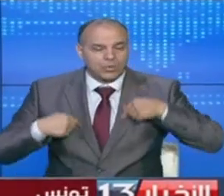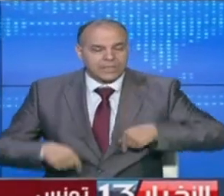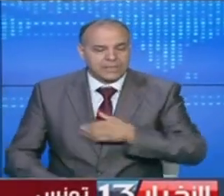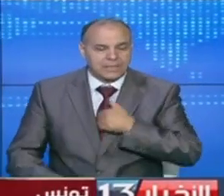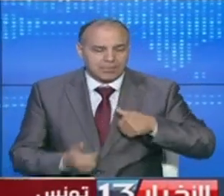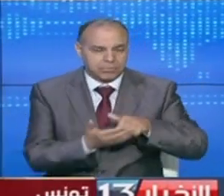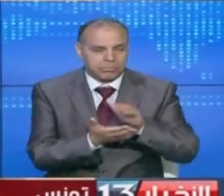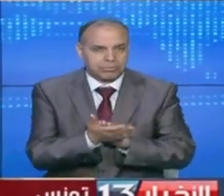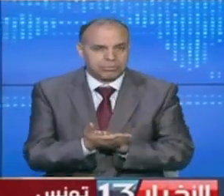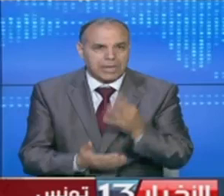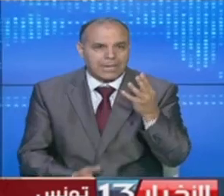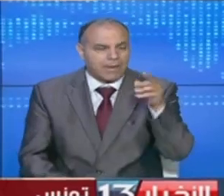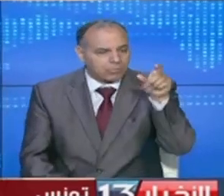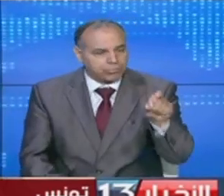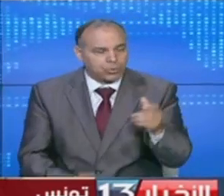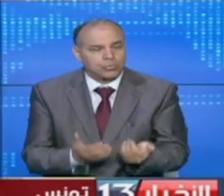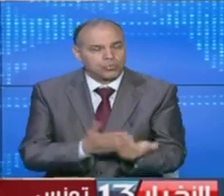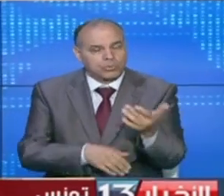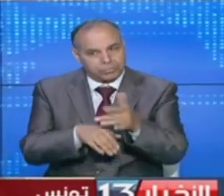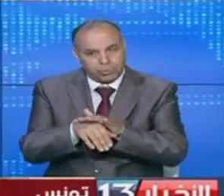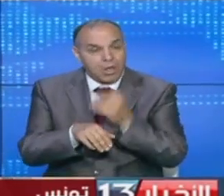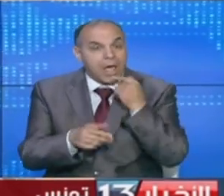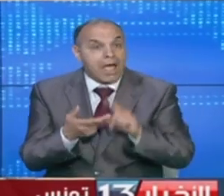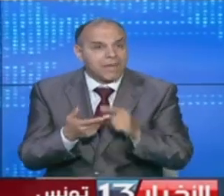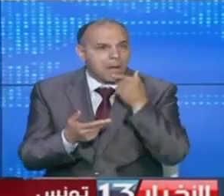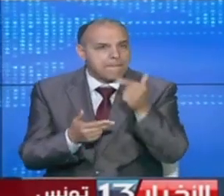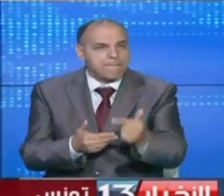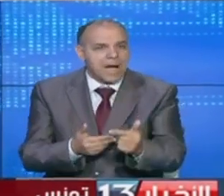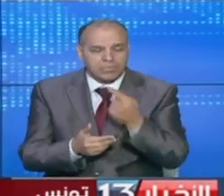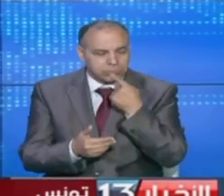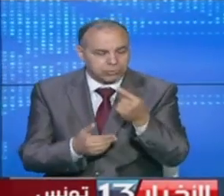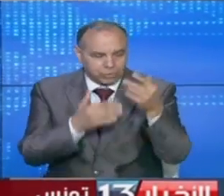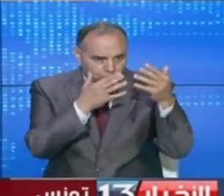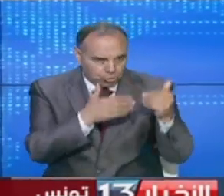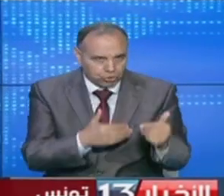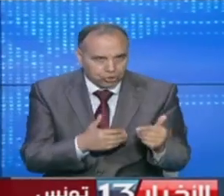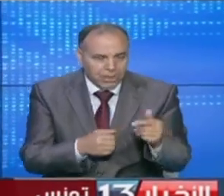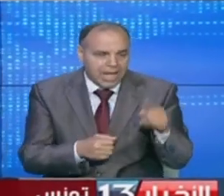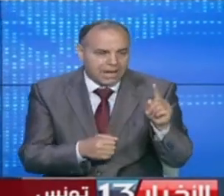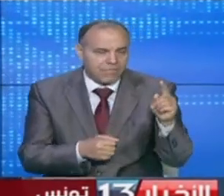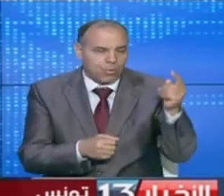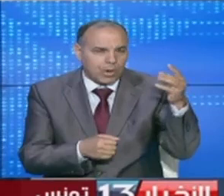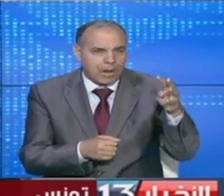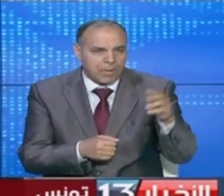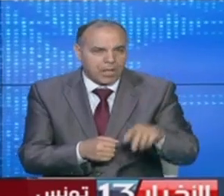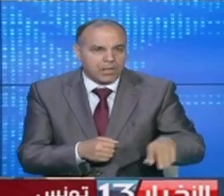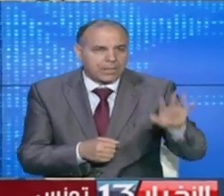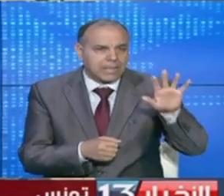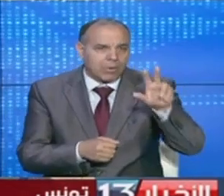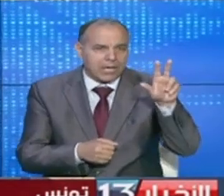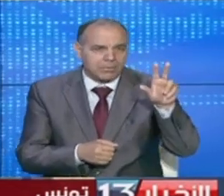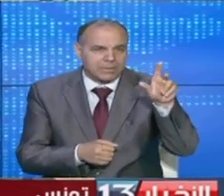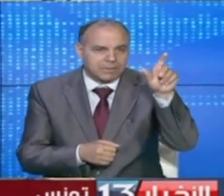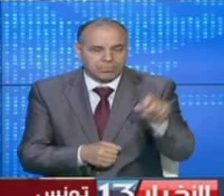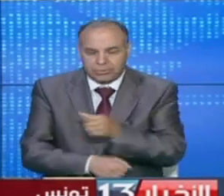تاجيل اربع اصابات جديده بفيروس كورونا وذلك بعد صدور نتائج الف واربعمائه وثلاثه وخمسين